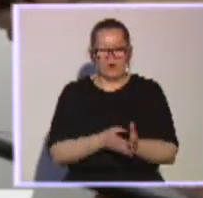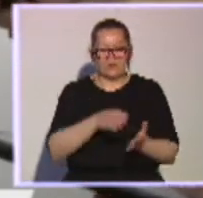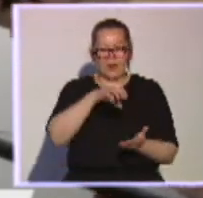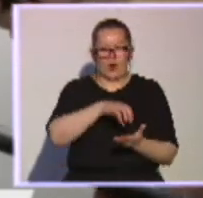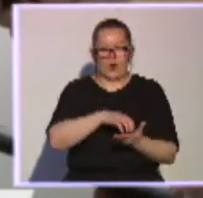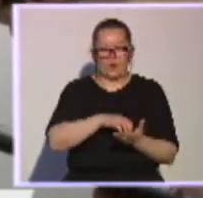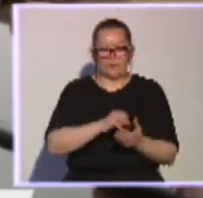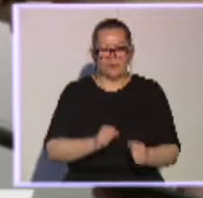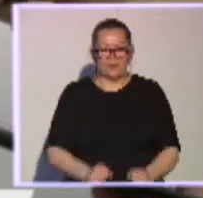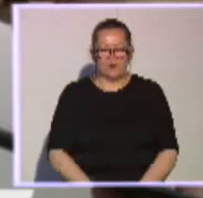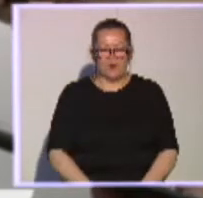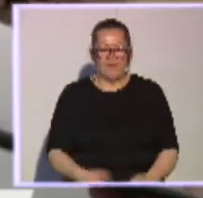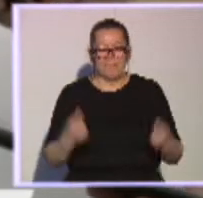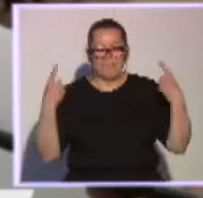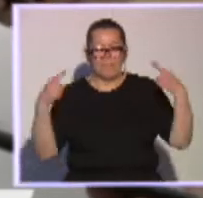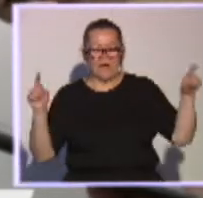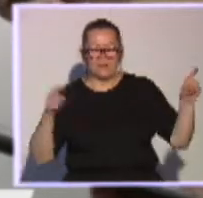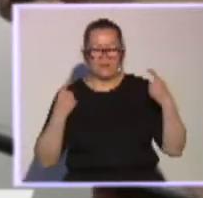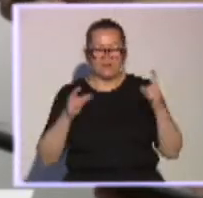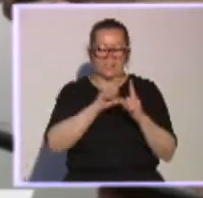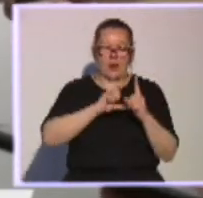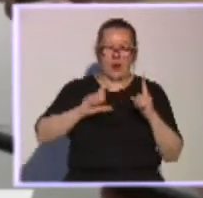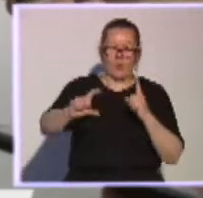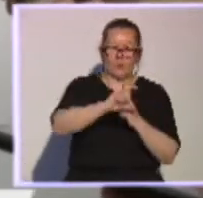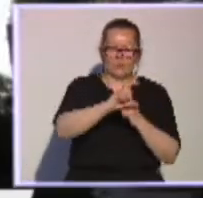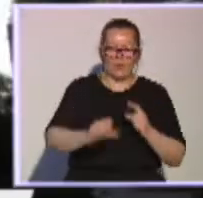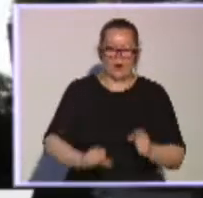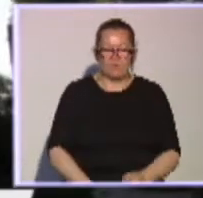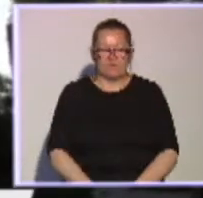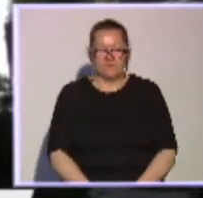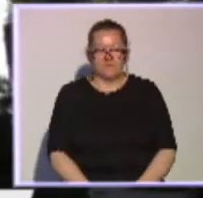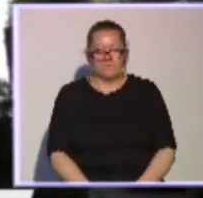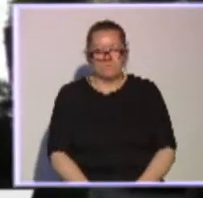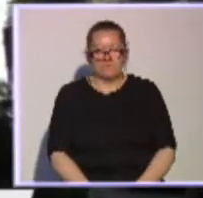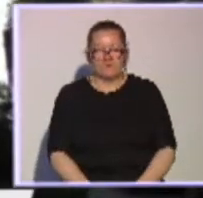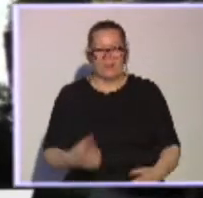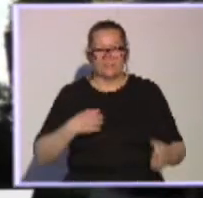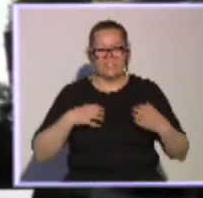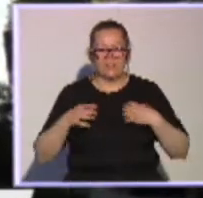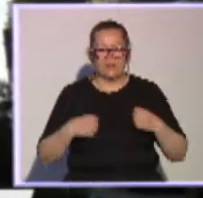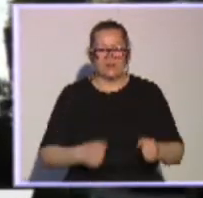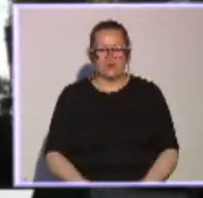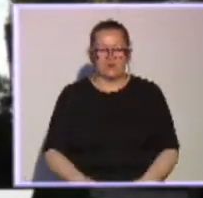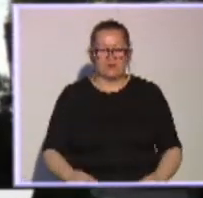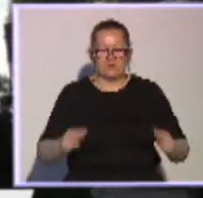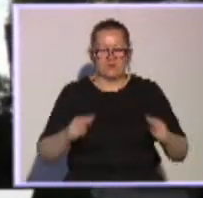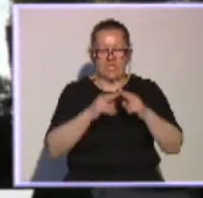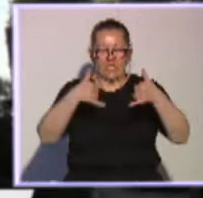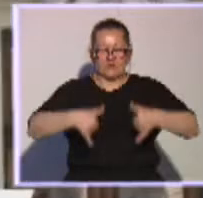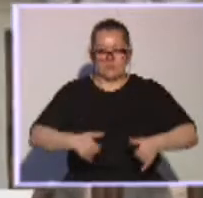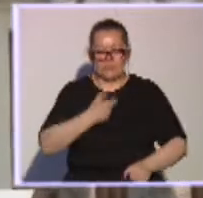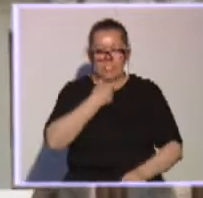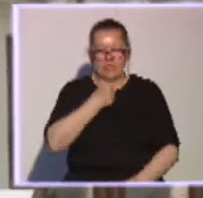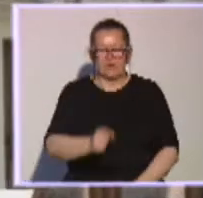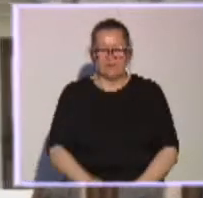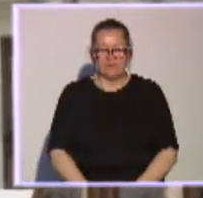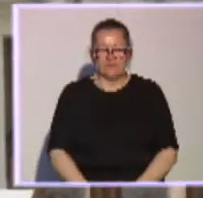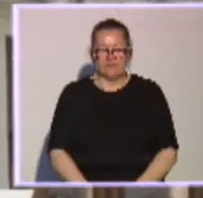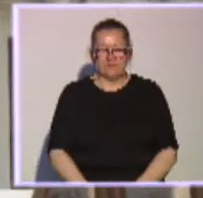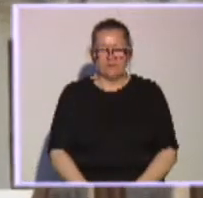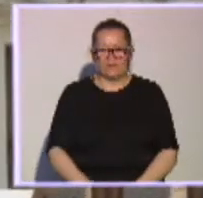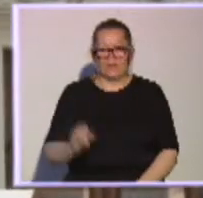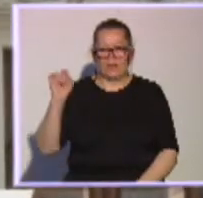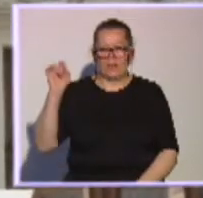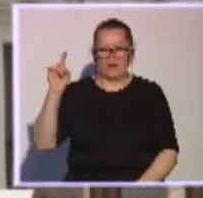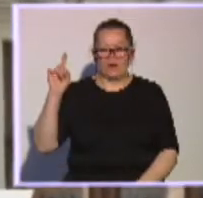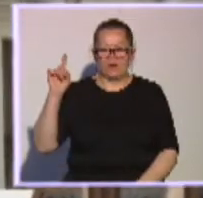localitățile care au astfel de manifestări culturale și artistice. Ediția din acest an a Festivalului Național de Teatru Ștefan